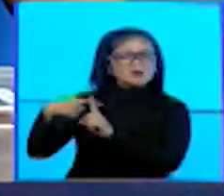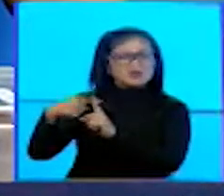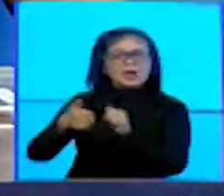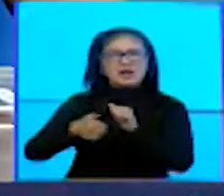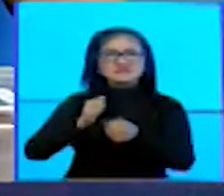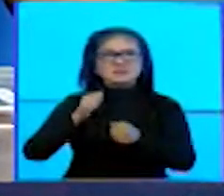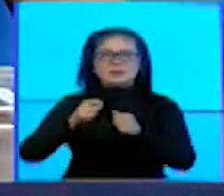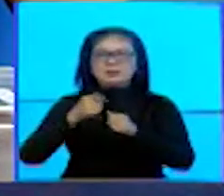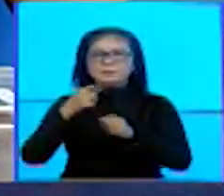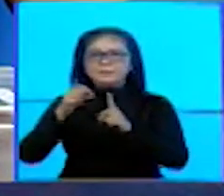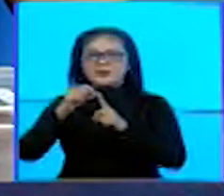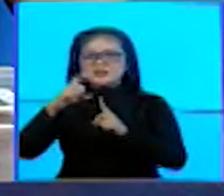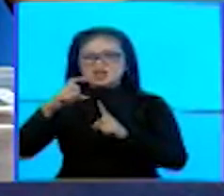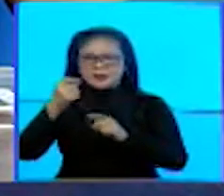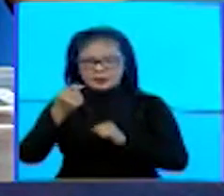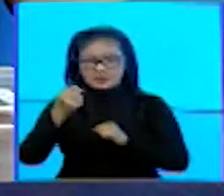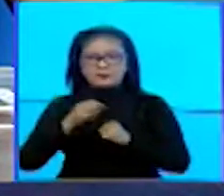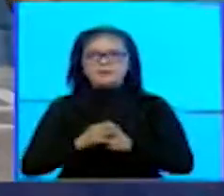hasil uji PCR.